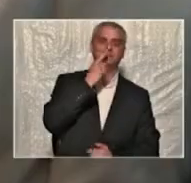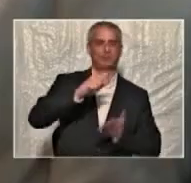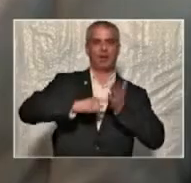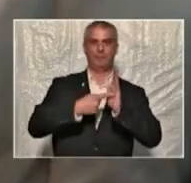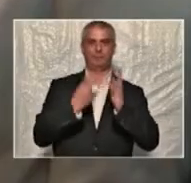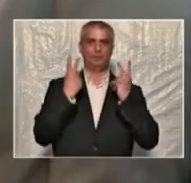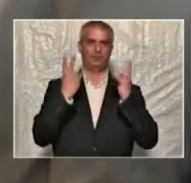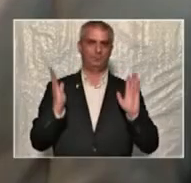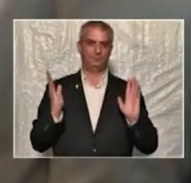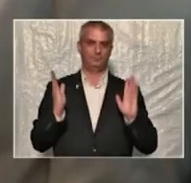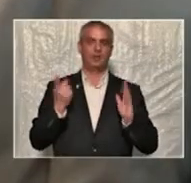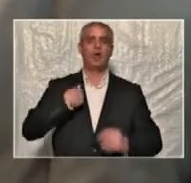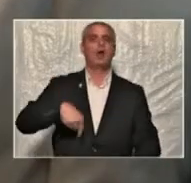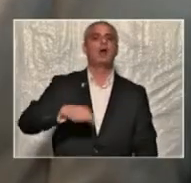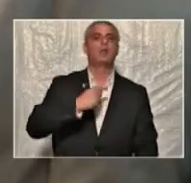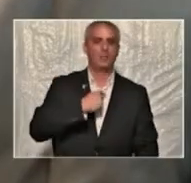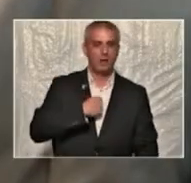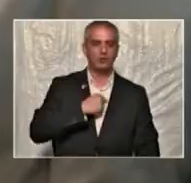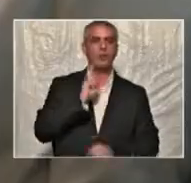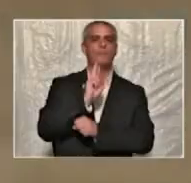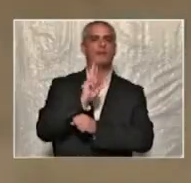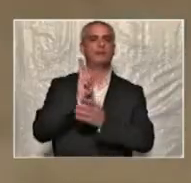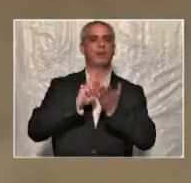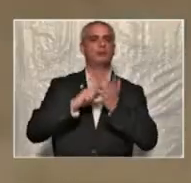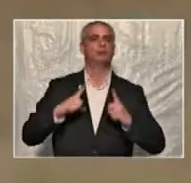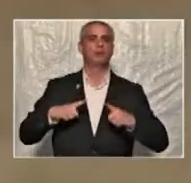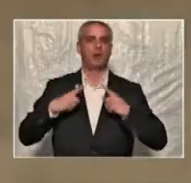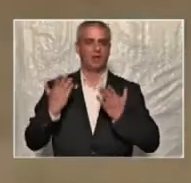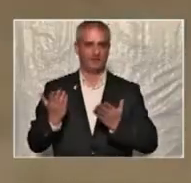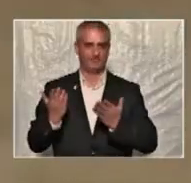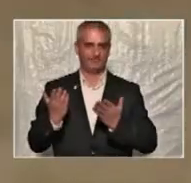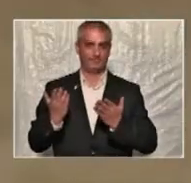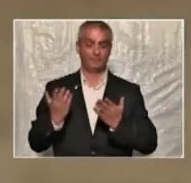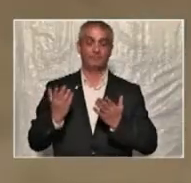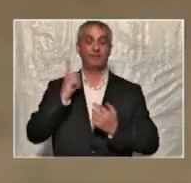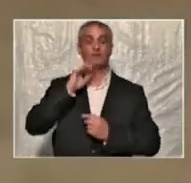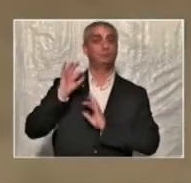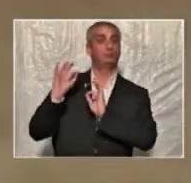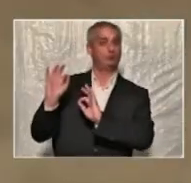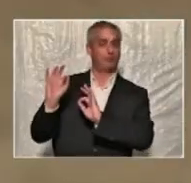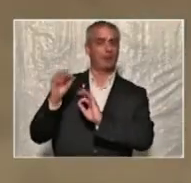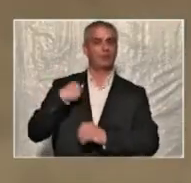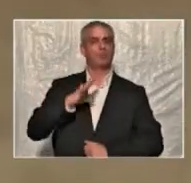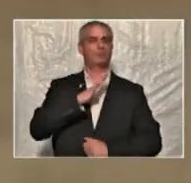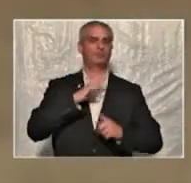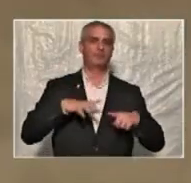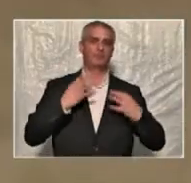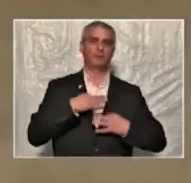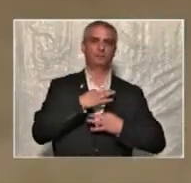התכלית. אנו מגינים על הזכות לחיים ובשמה מסכנים את